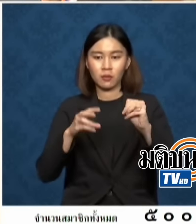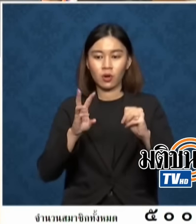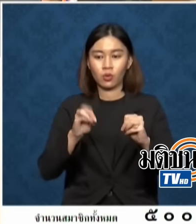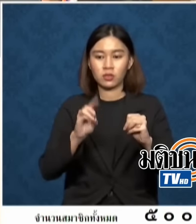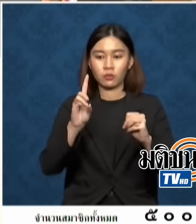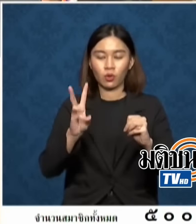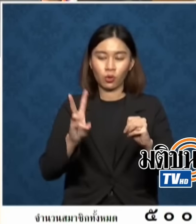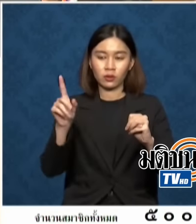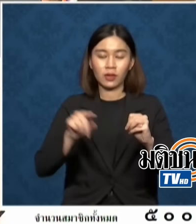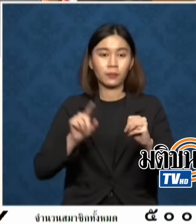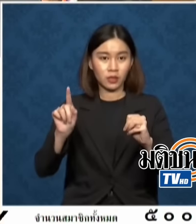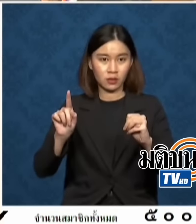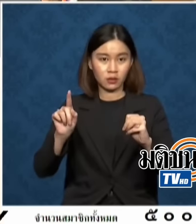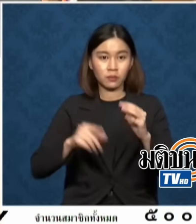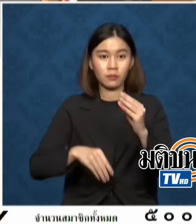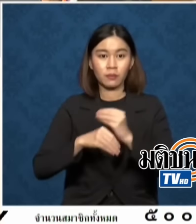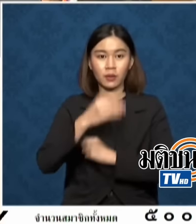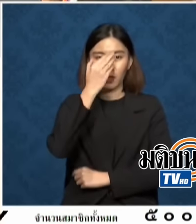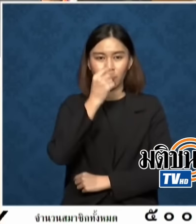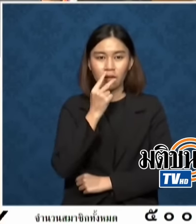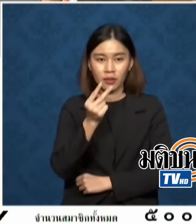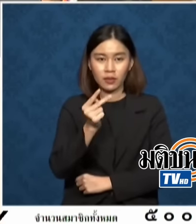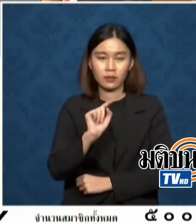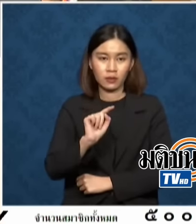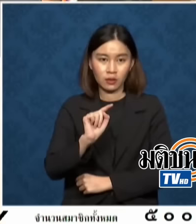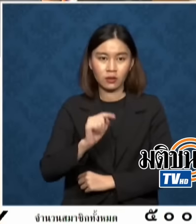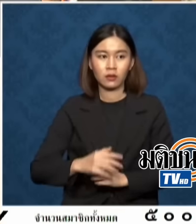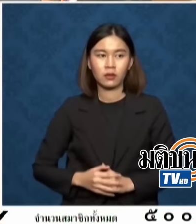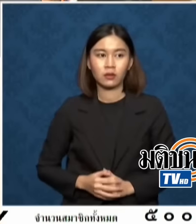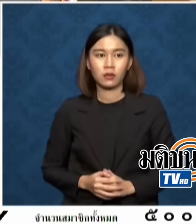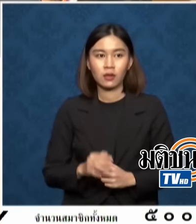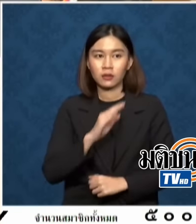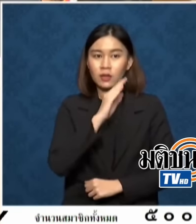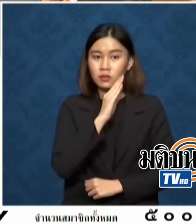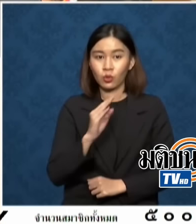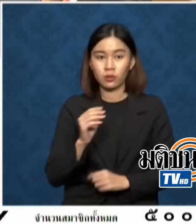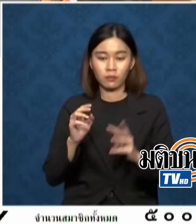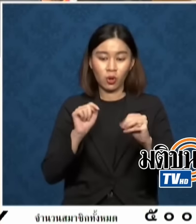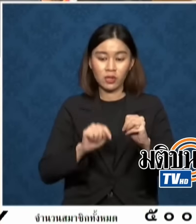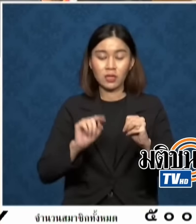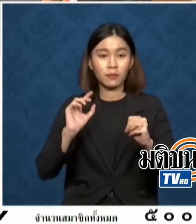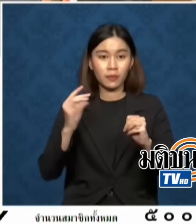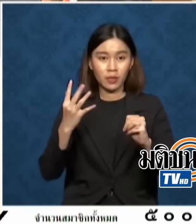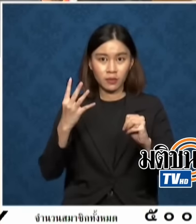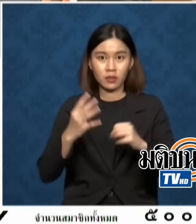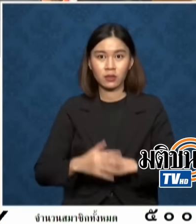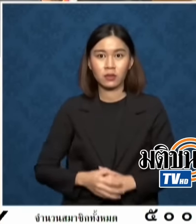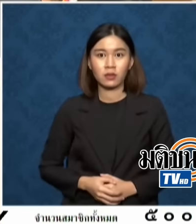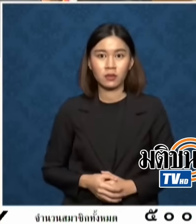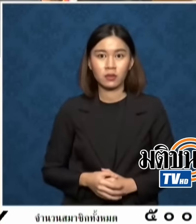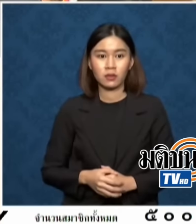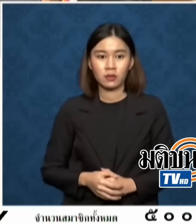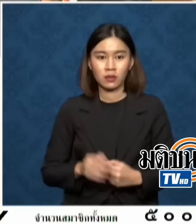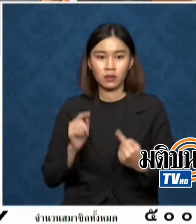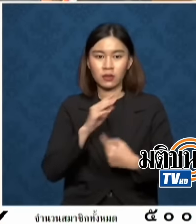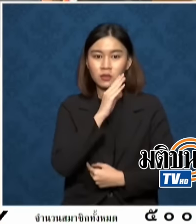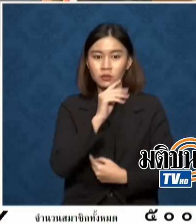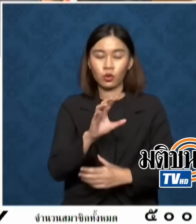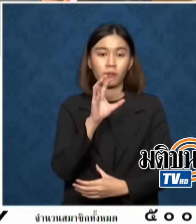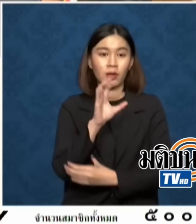ค่ะเพราะเราพบว่าถ้าไม่มีมาตรานี้เนี่ยนะคะเมื่อมีการ